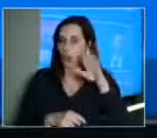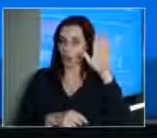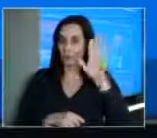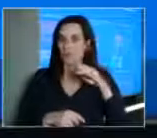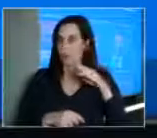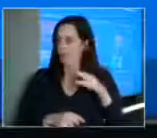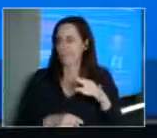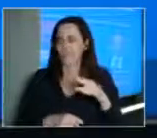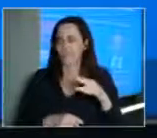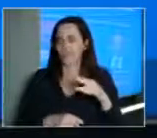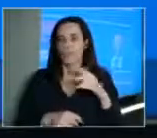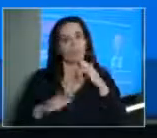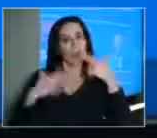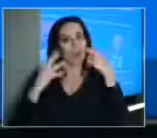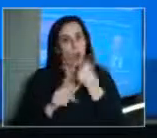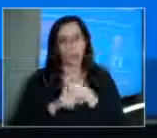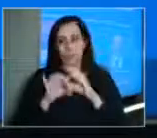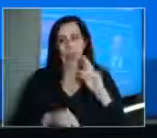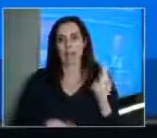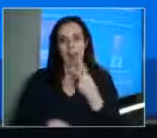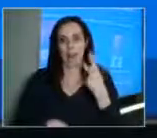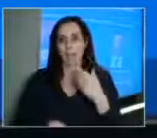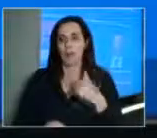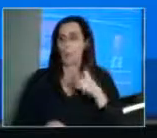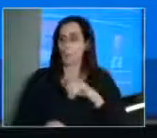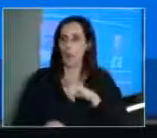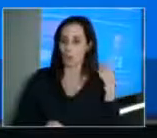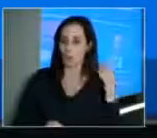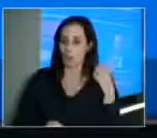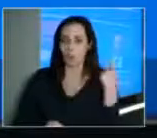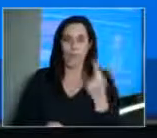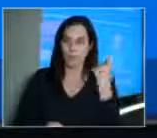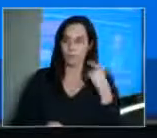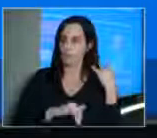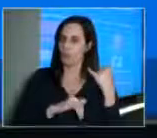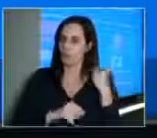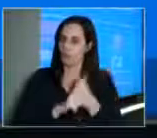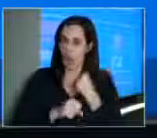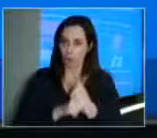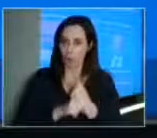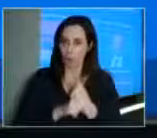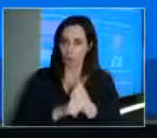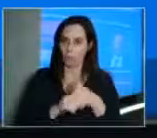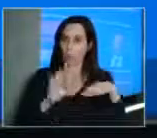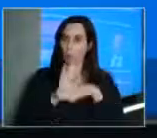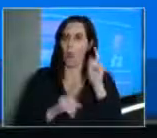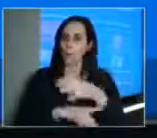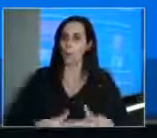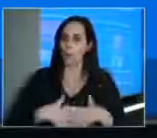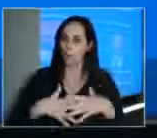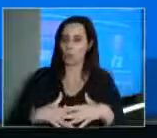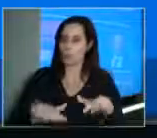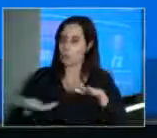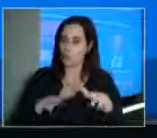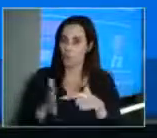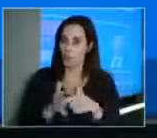יש רקורד מפואר של 7 שנות עשייה למען הקהילה. אנחנו הראשונים והיחידים שהעבירו באופן היסטורי את חוק הפונדקאות